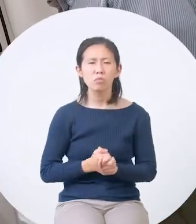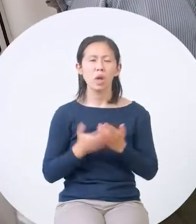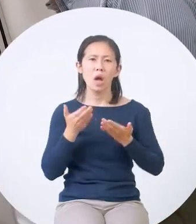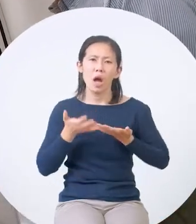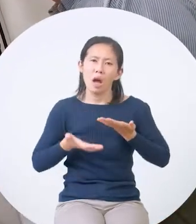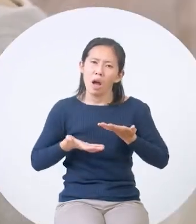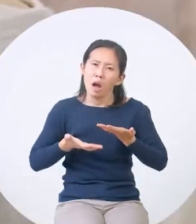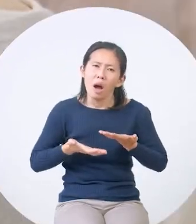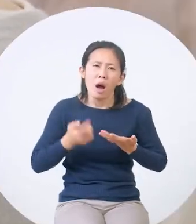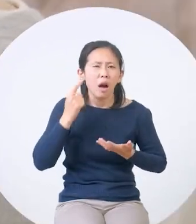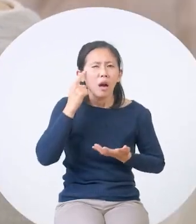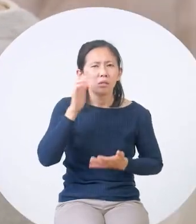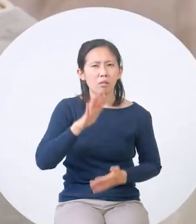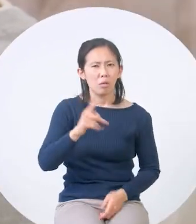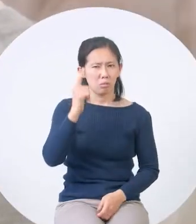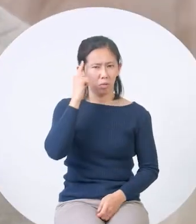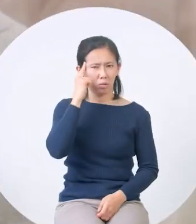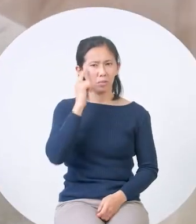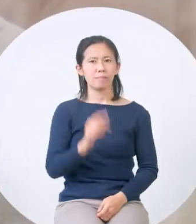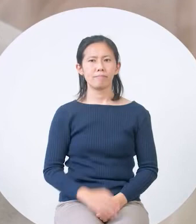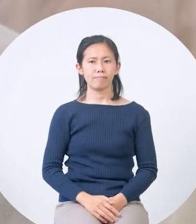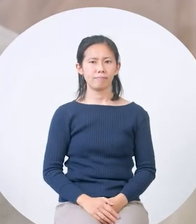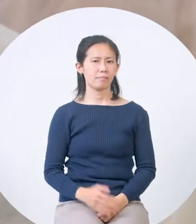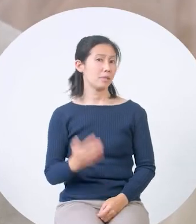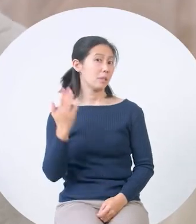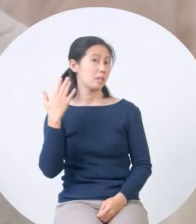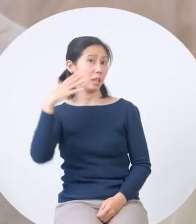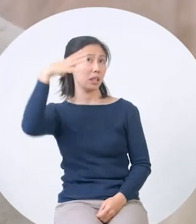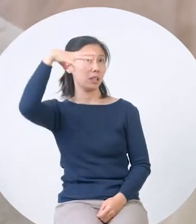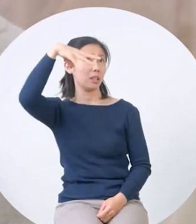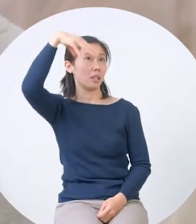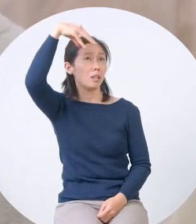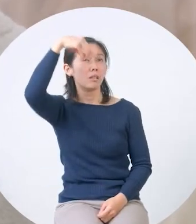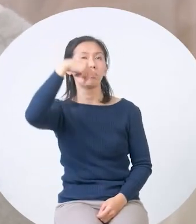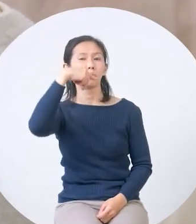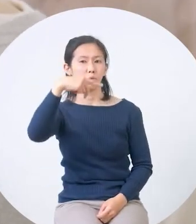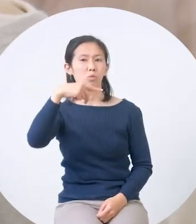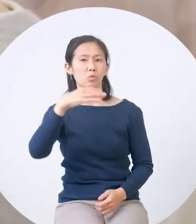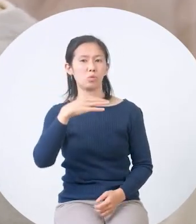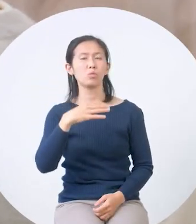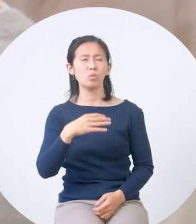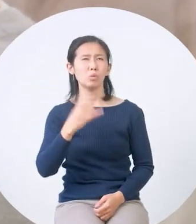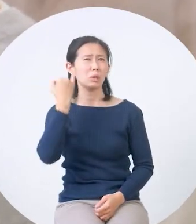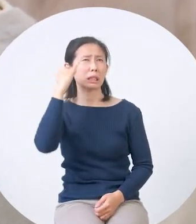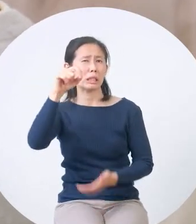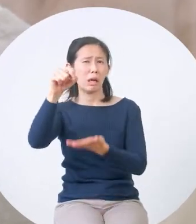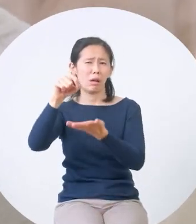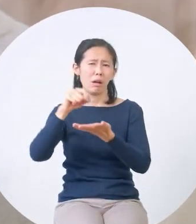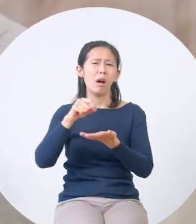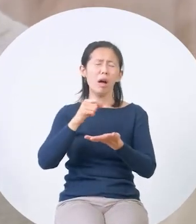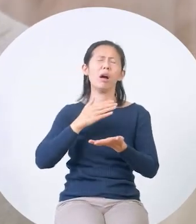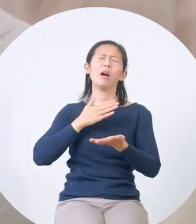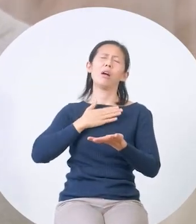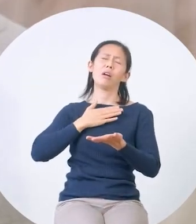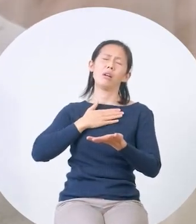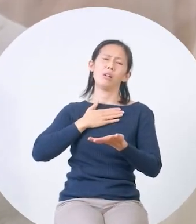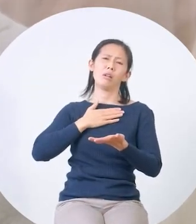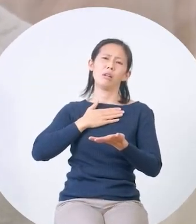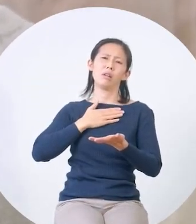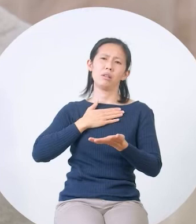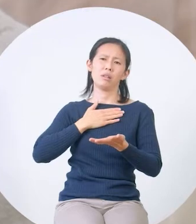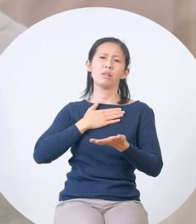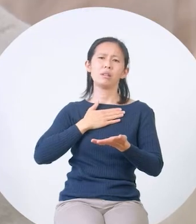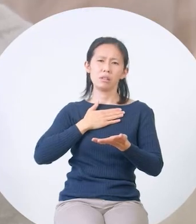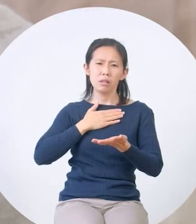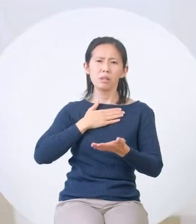ないんじゃないかと。 さっきちょっともう少し抑えた方がいいんじゃないかっていう声もあって、それもすごくその発達障害とかロービジョンの方